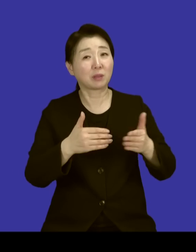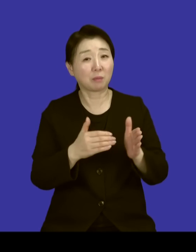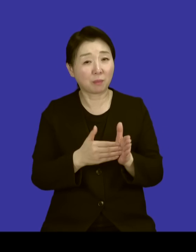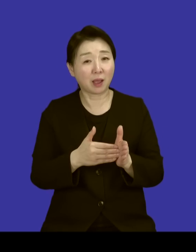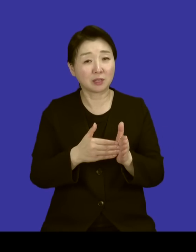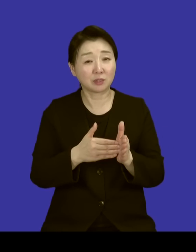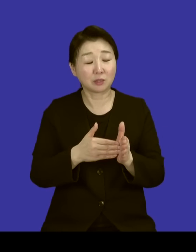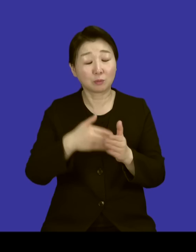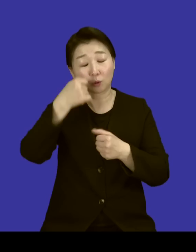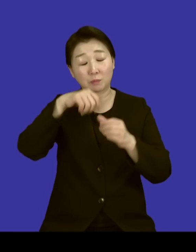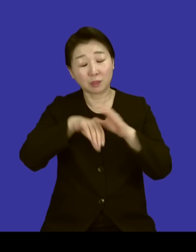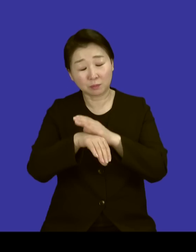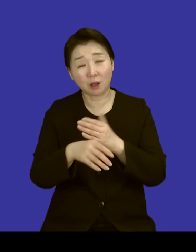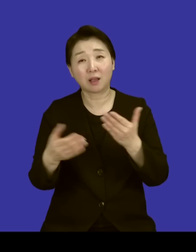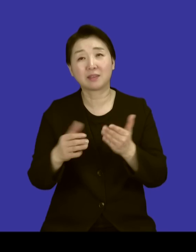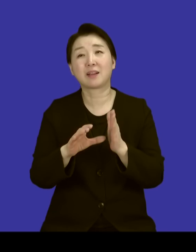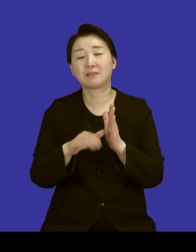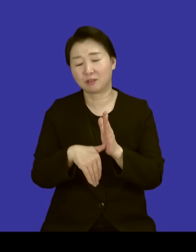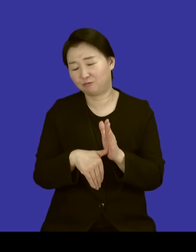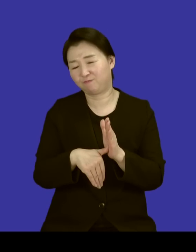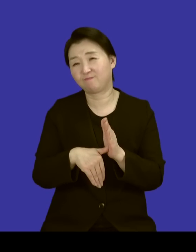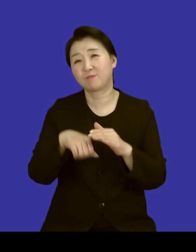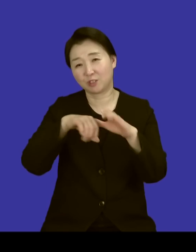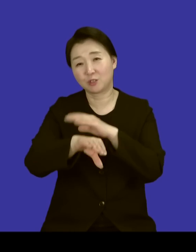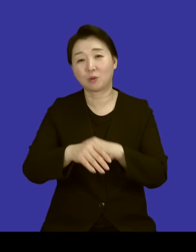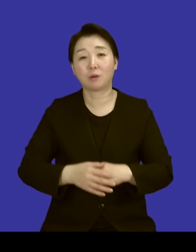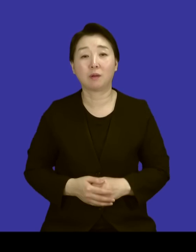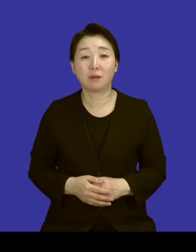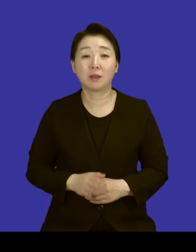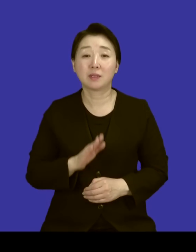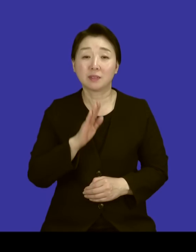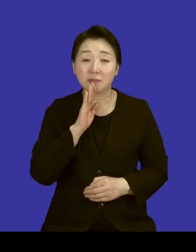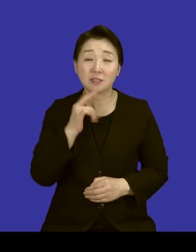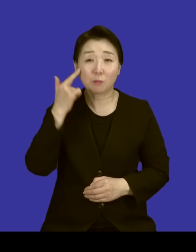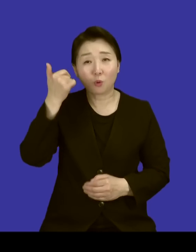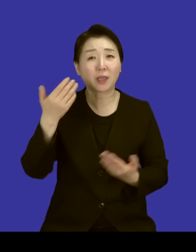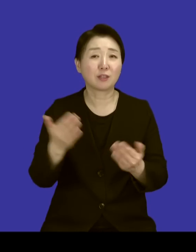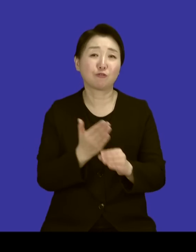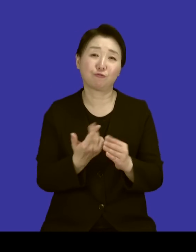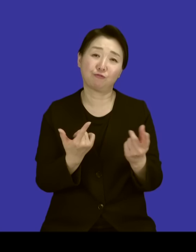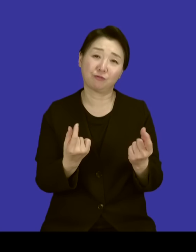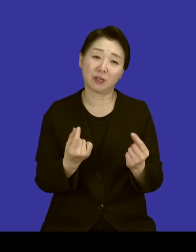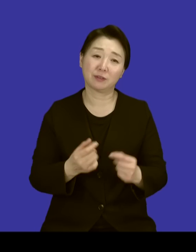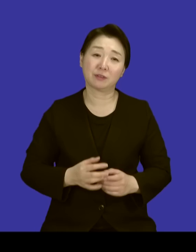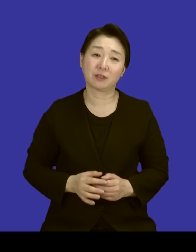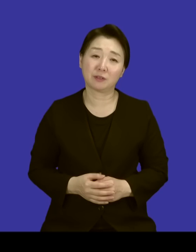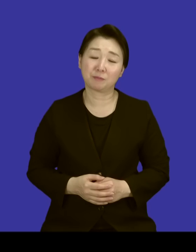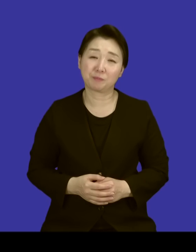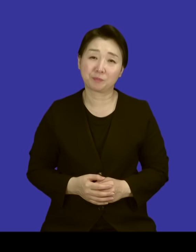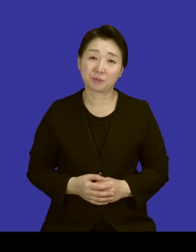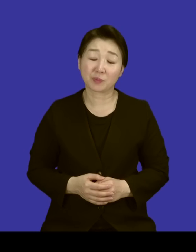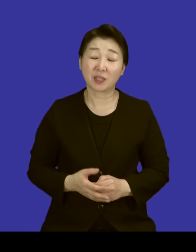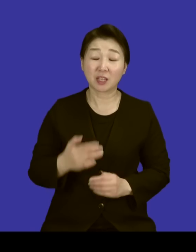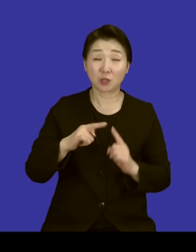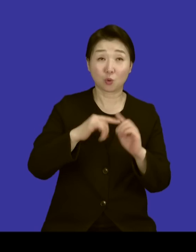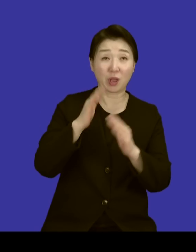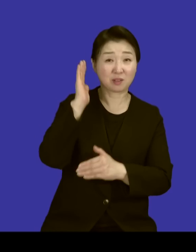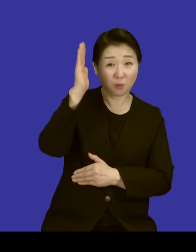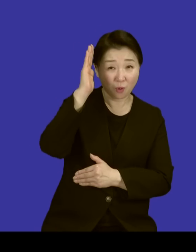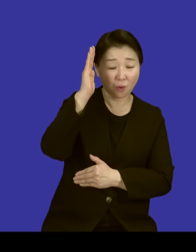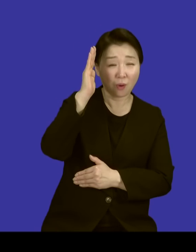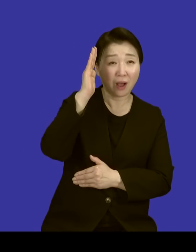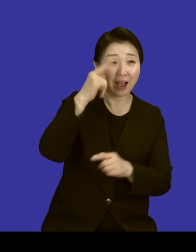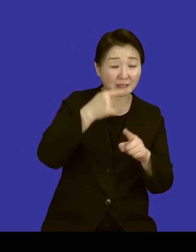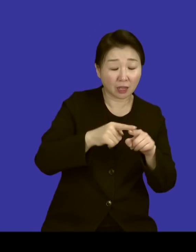아이고. 혹시 어떻게 보면 진정한 목회를 하고 계신 게 아닌가 싶네요. 어떻게 네. 보면 강단 위에서 하시던 목회를